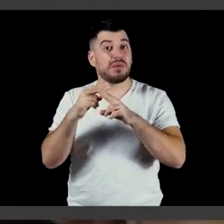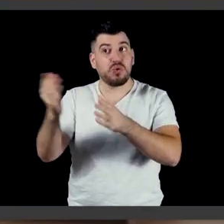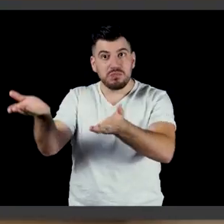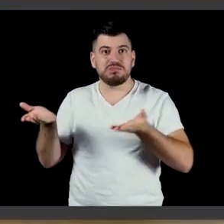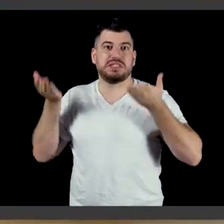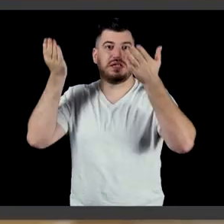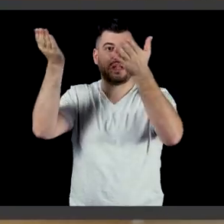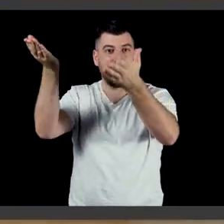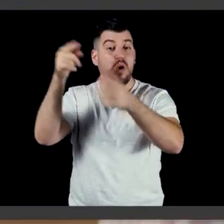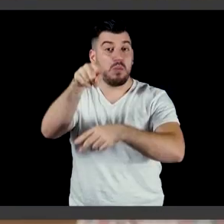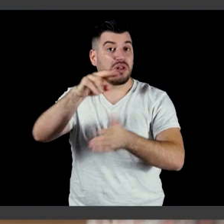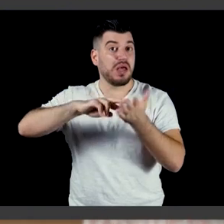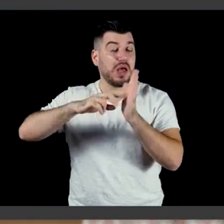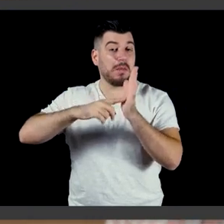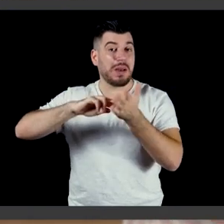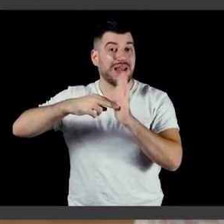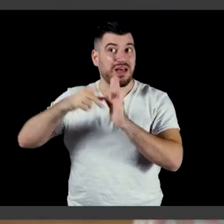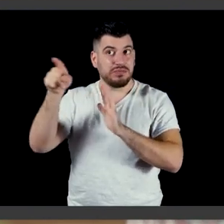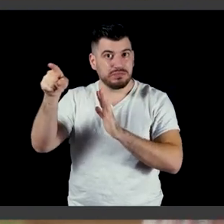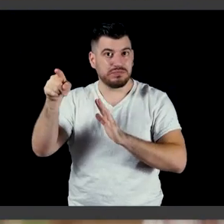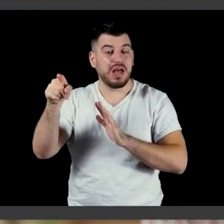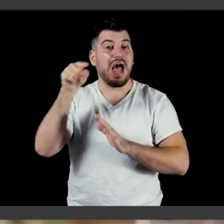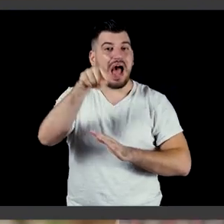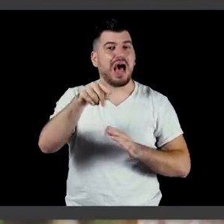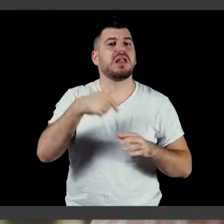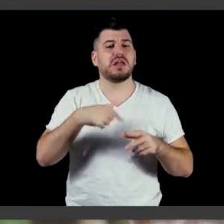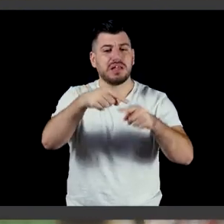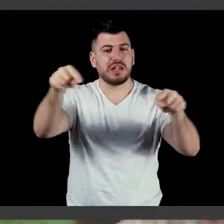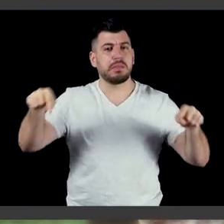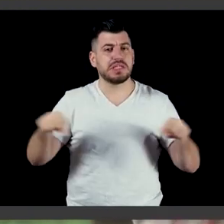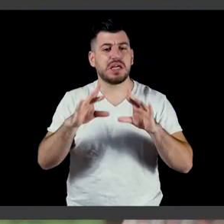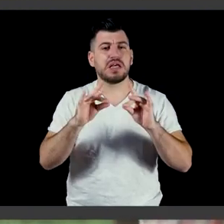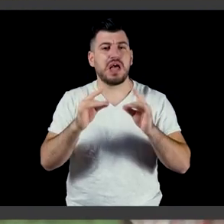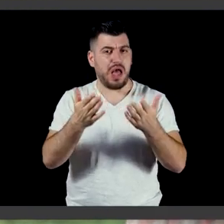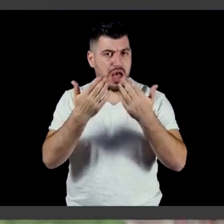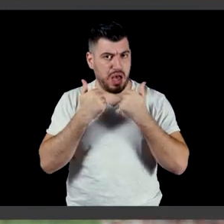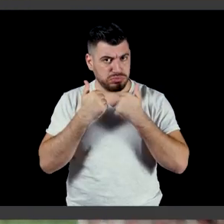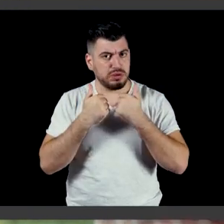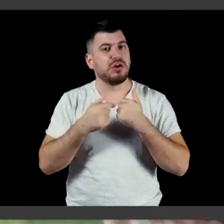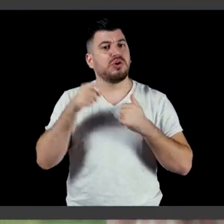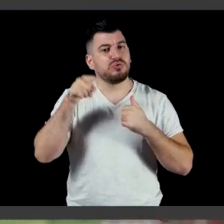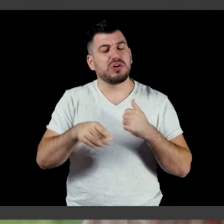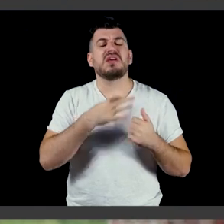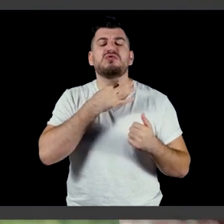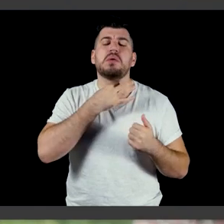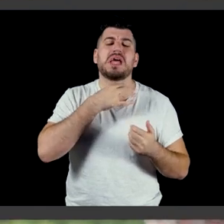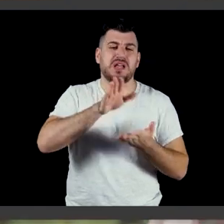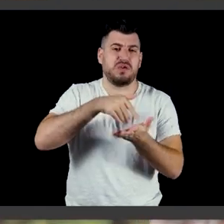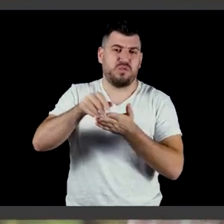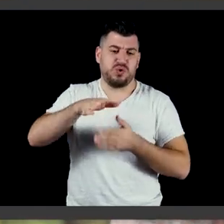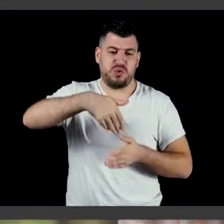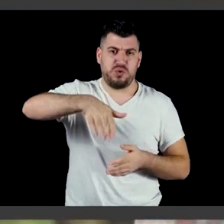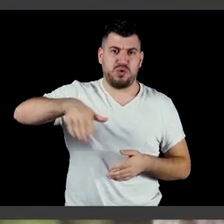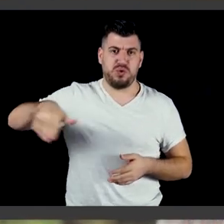Οπότε να το έχετε κανονίσει. Άμα το ταψάκι σας είναι αντικολλητικό, μπορεί να μην χρειάζεται αλεύρο βουτύρωμα. Αλλά αυτό δεν είναι το